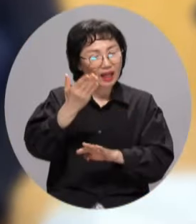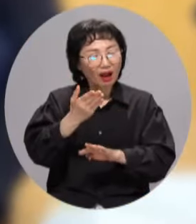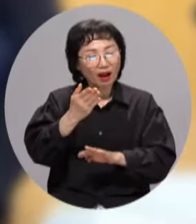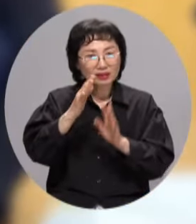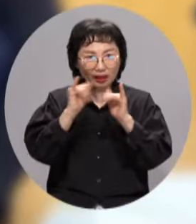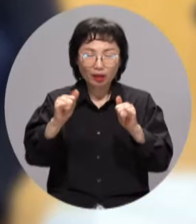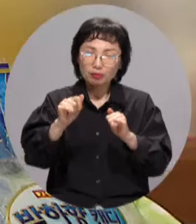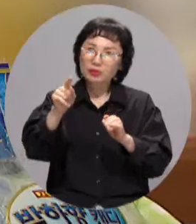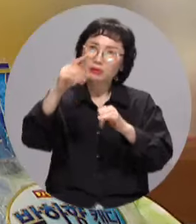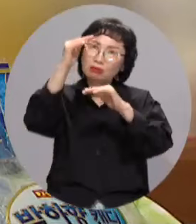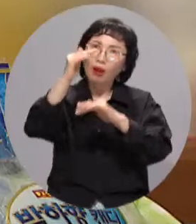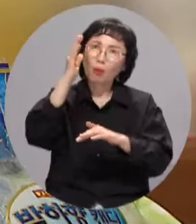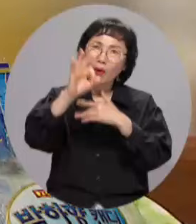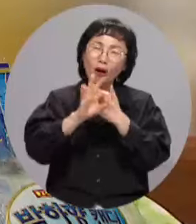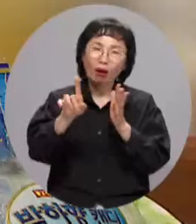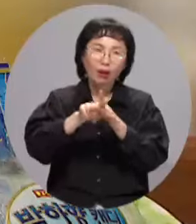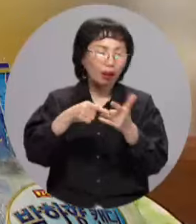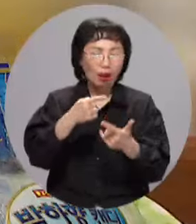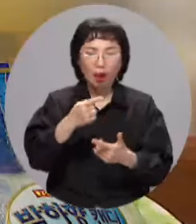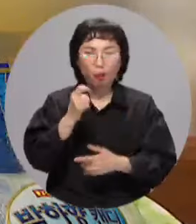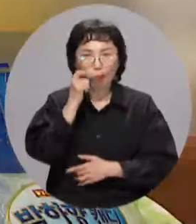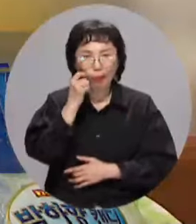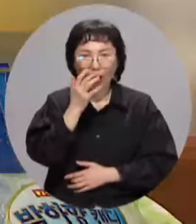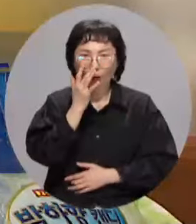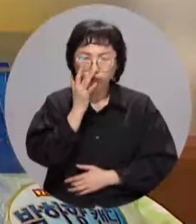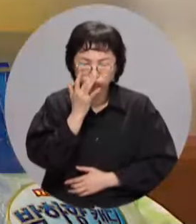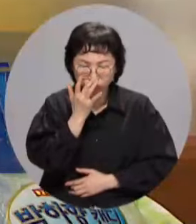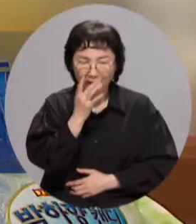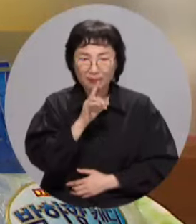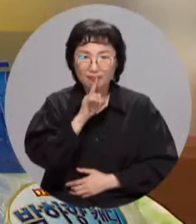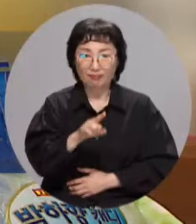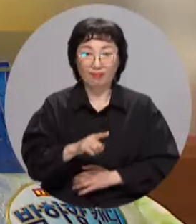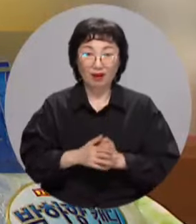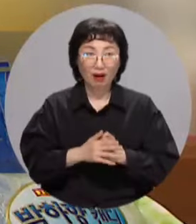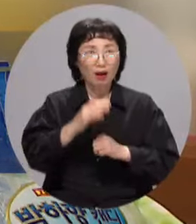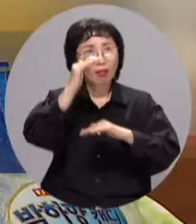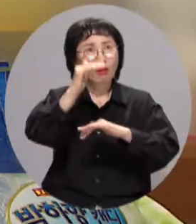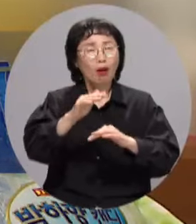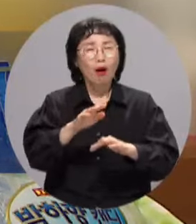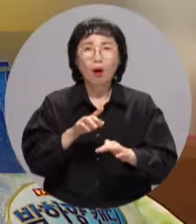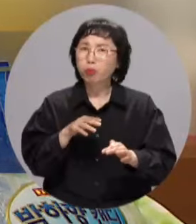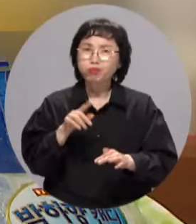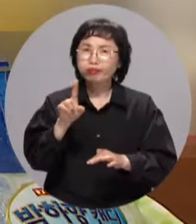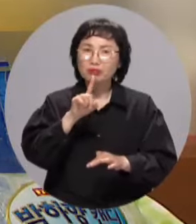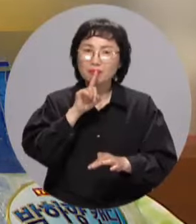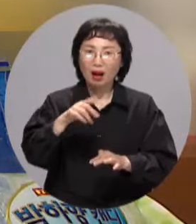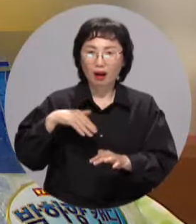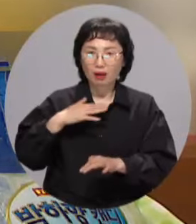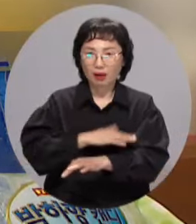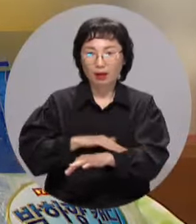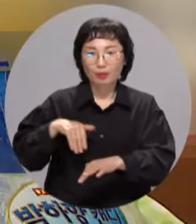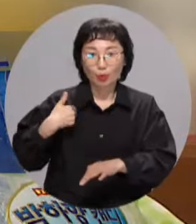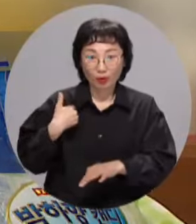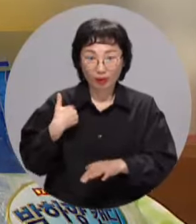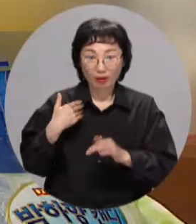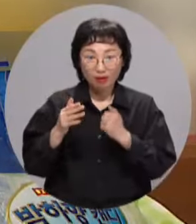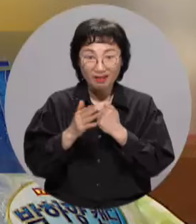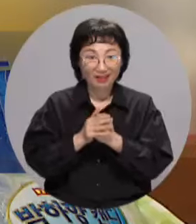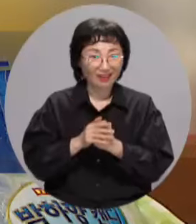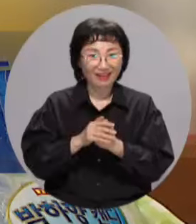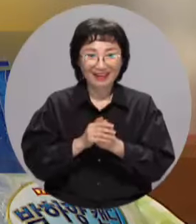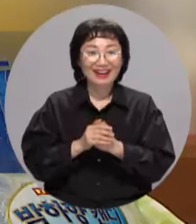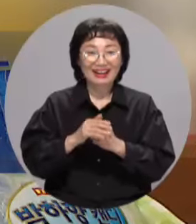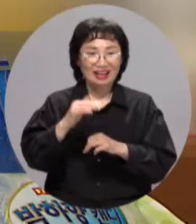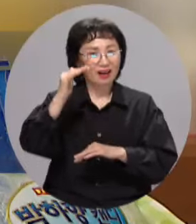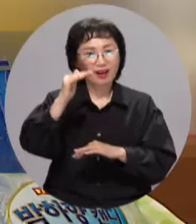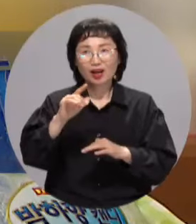입을 모읍니다. 알아듣든 모든 게 그러고 있다가 다 잊어버렸지. 다 잊어버려서